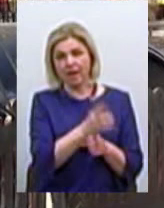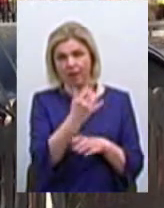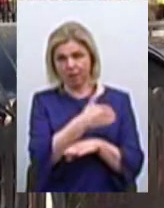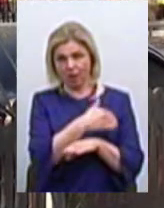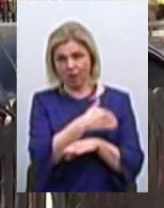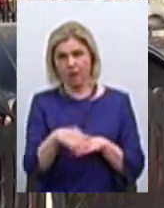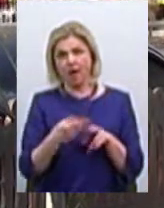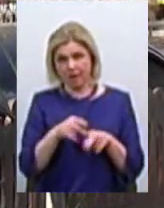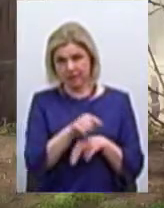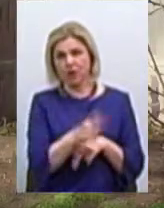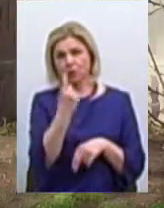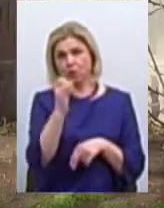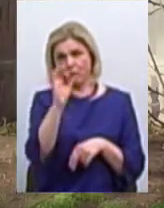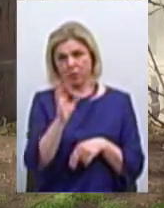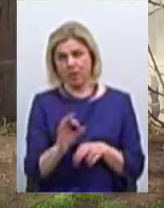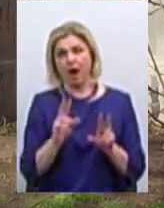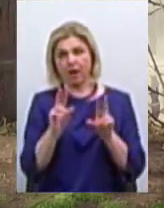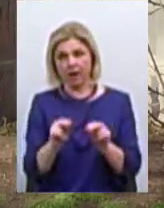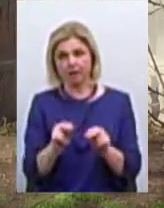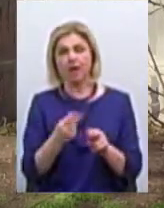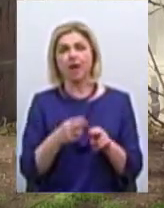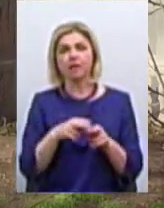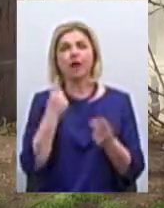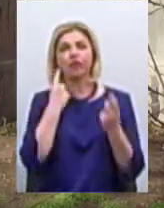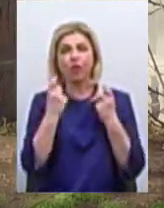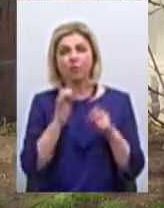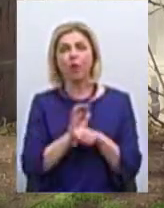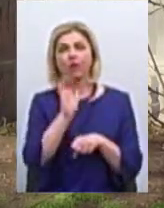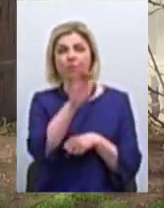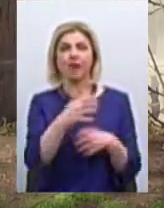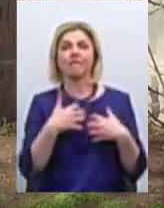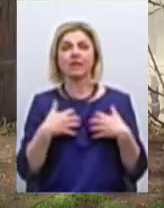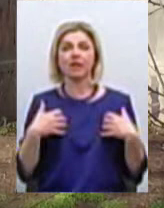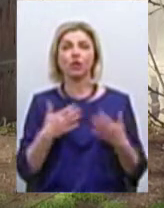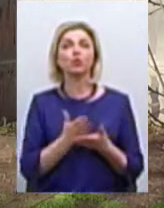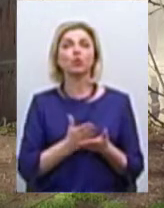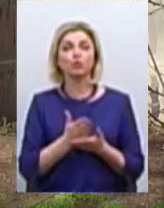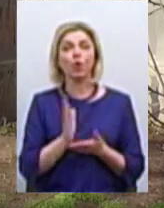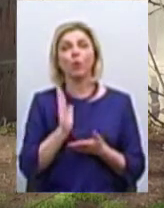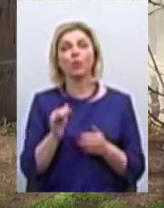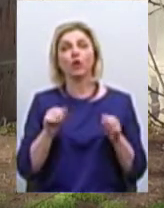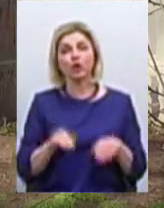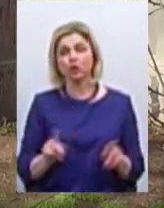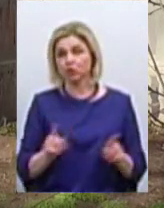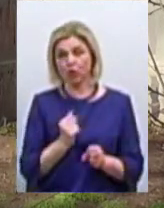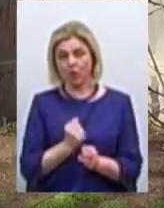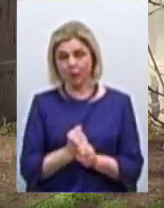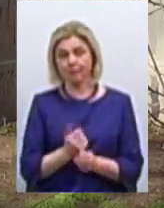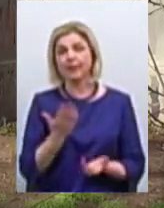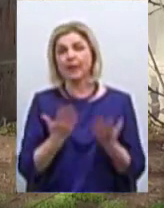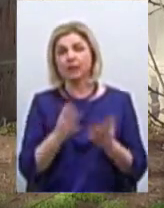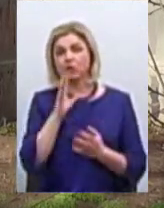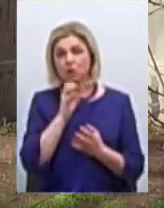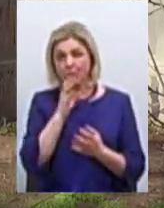100% гарантія. Тобто зараз ця інформація вся донесена до ветеринарних служб. Ми будемо вирішувати, що робити. Тому що якщо собаки зціпились між